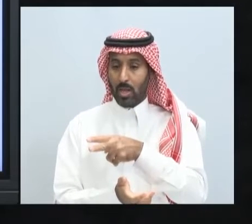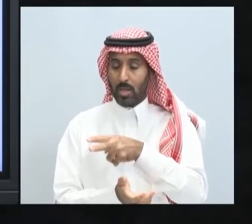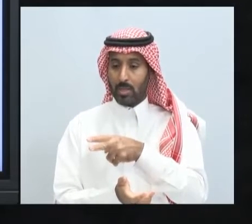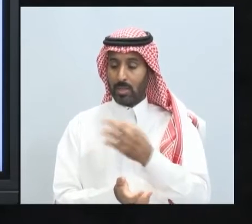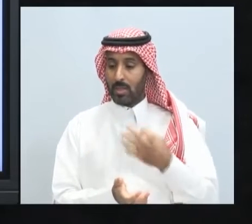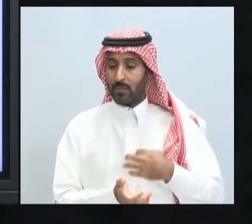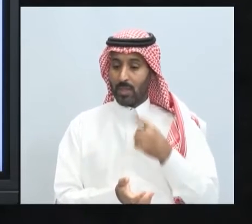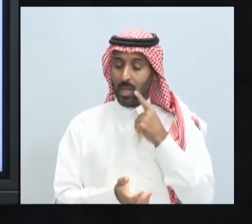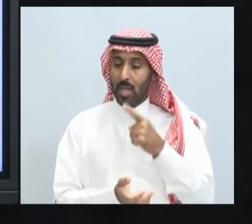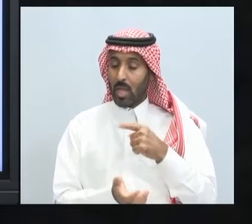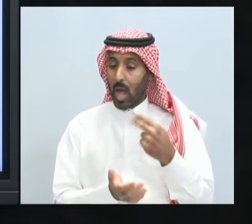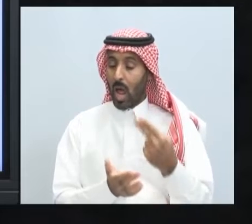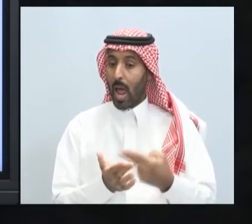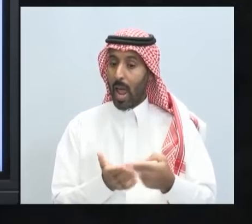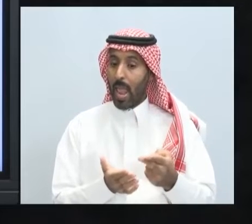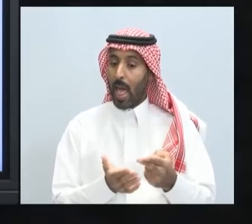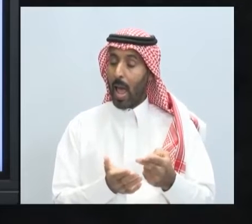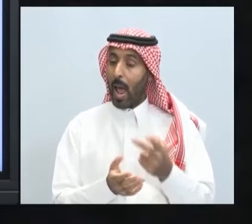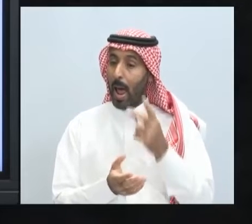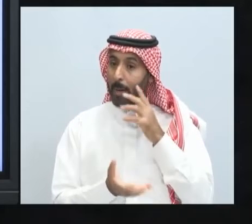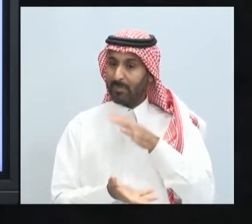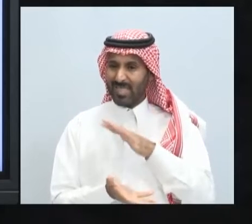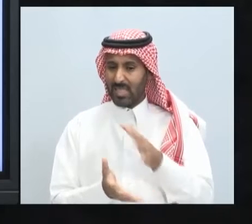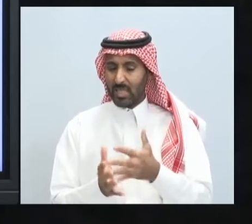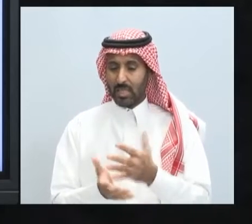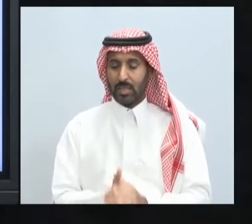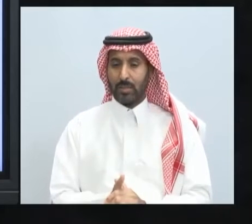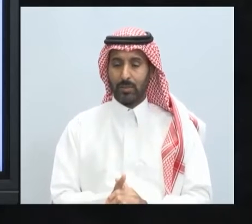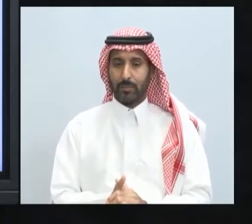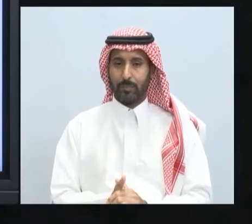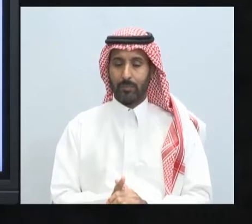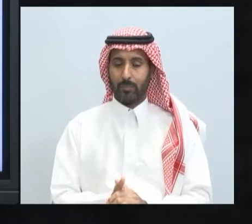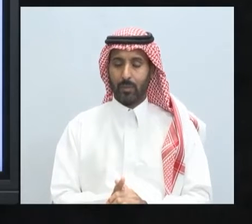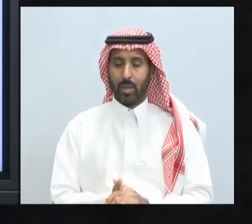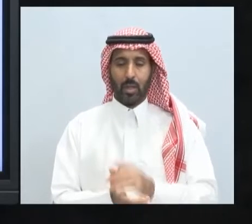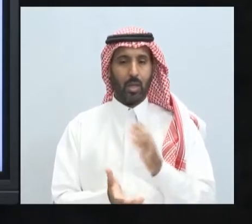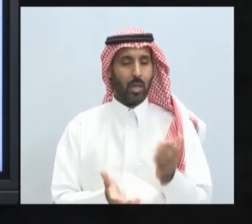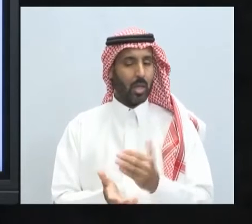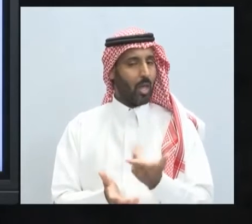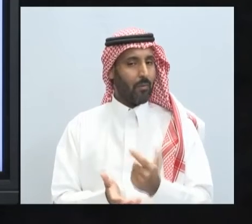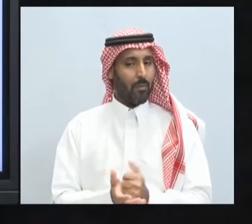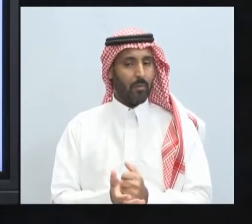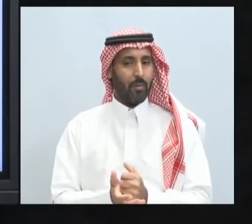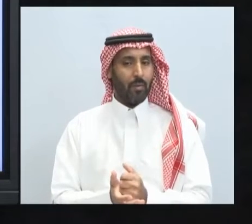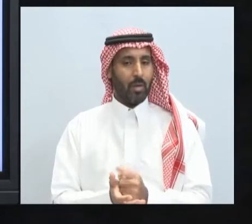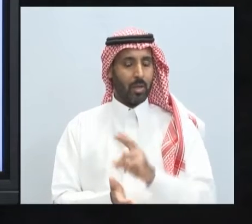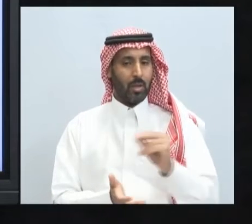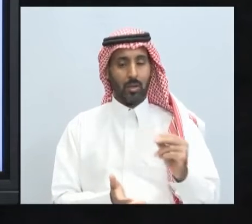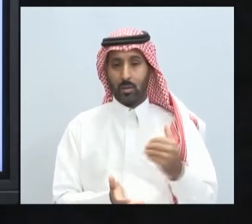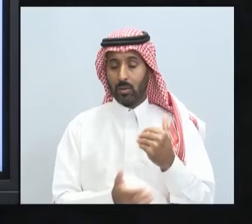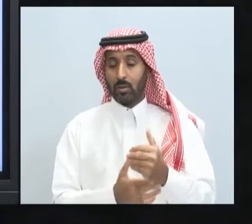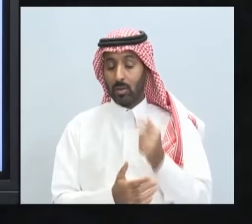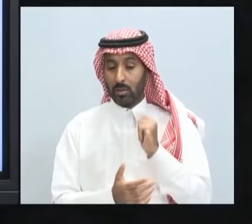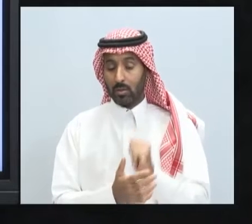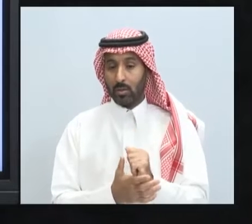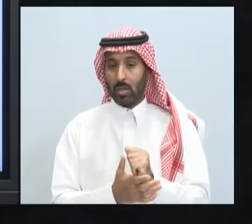فيه حل المشكلات بالطريقه العلميه اذكروا لنا بعض الانشطه التي